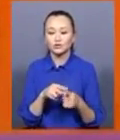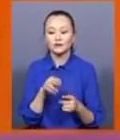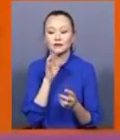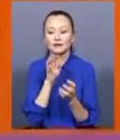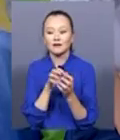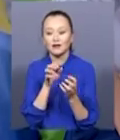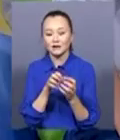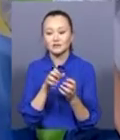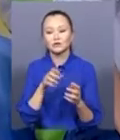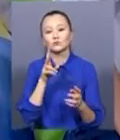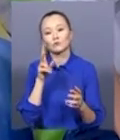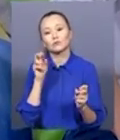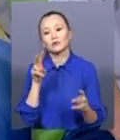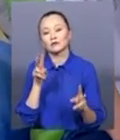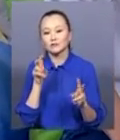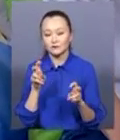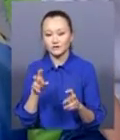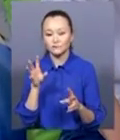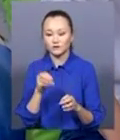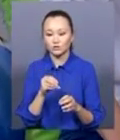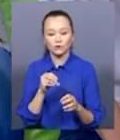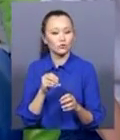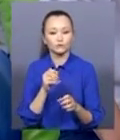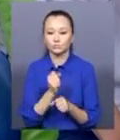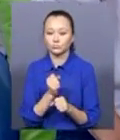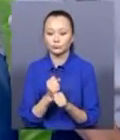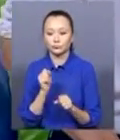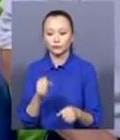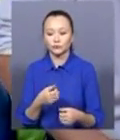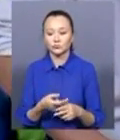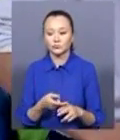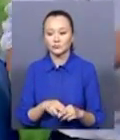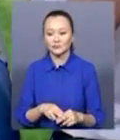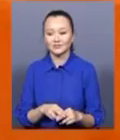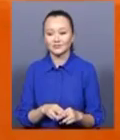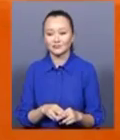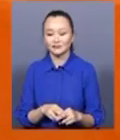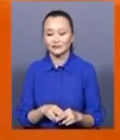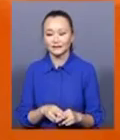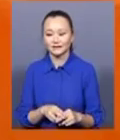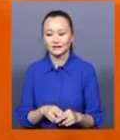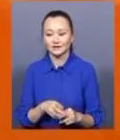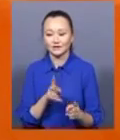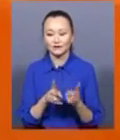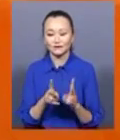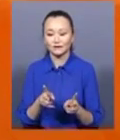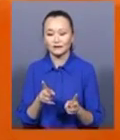как его называет, он все закручит по сантехнике. Это? Нет, это по сантехнике. Это кухонный. Для сантехники